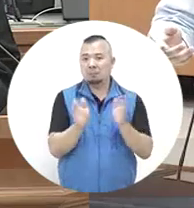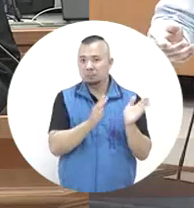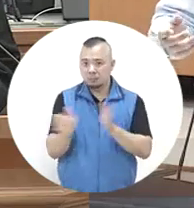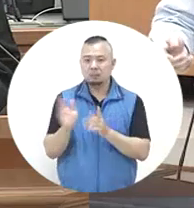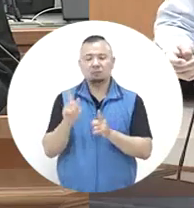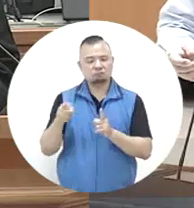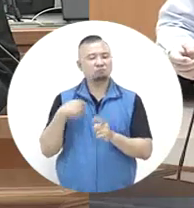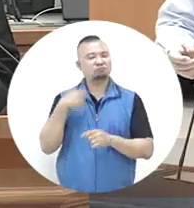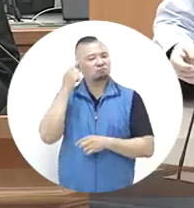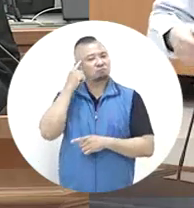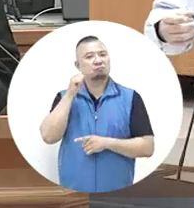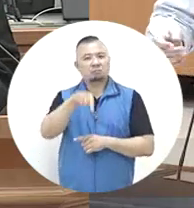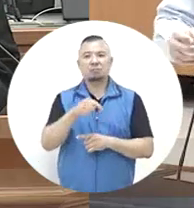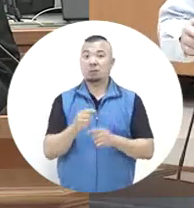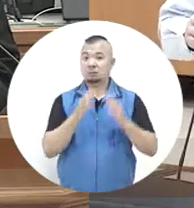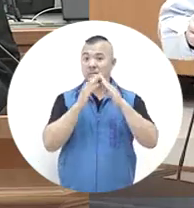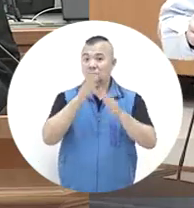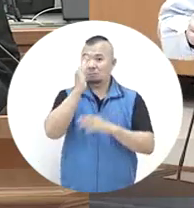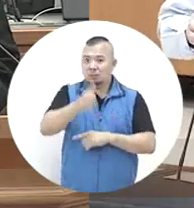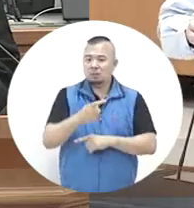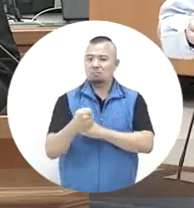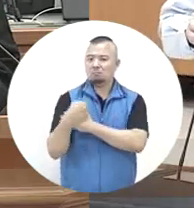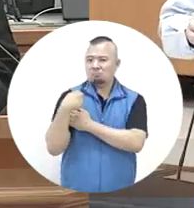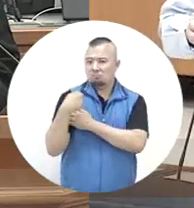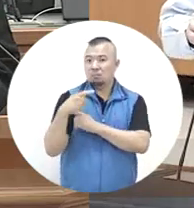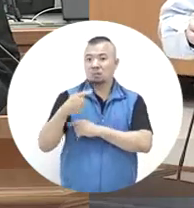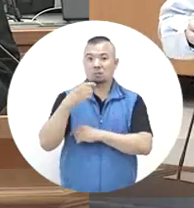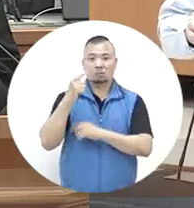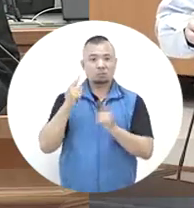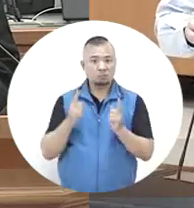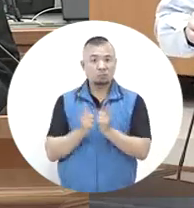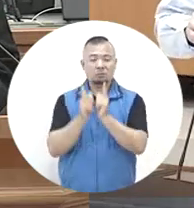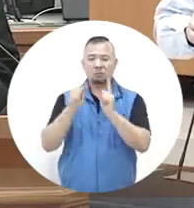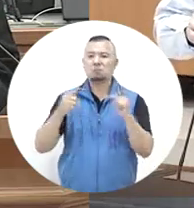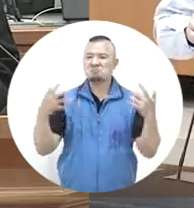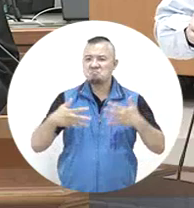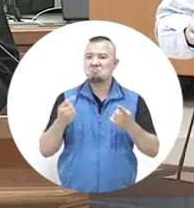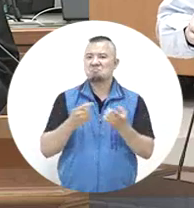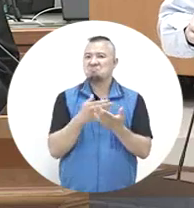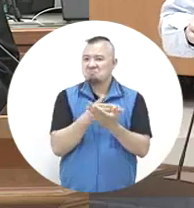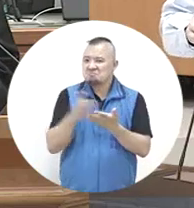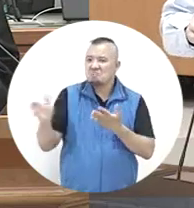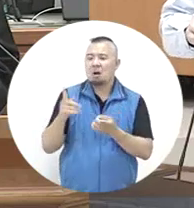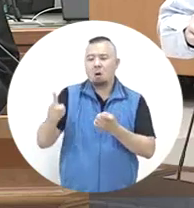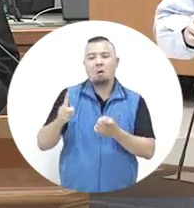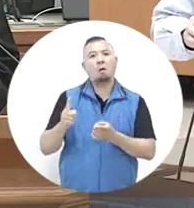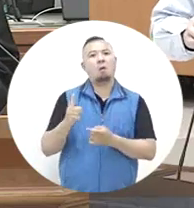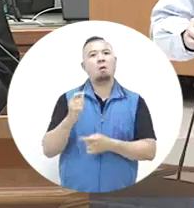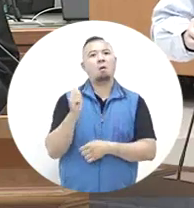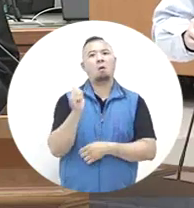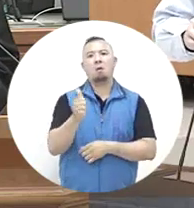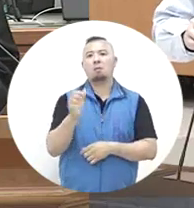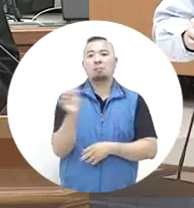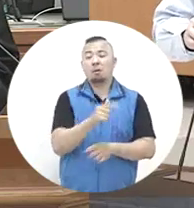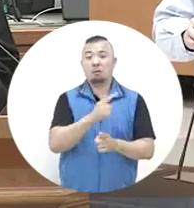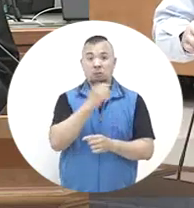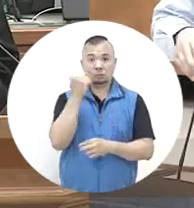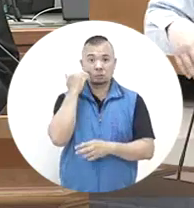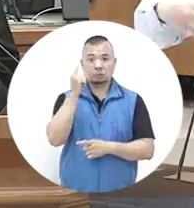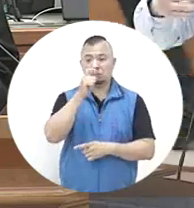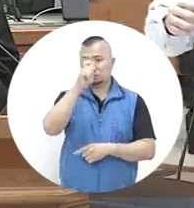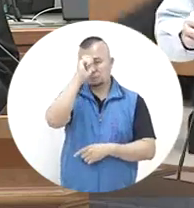的这种努力啊，跟市长这种解决问题的这个能力啊，如果说市长啊，有这个意愿要更上一层